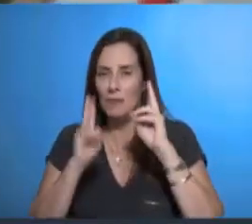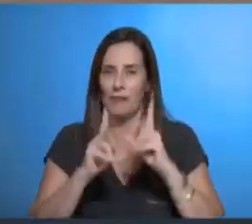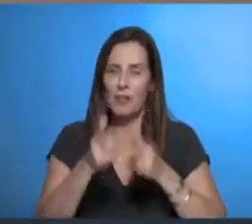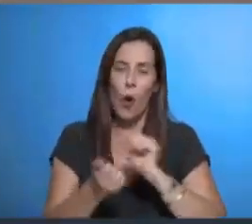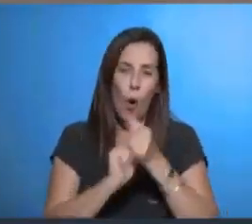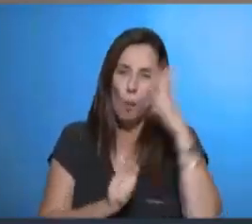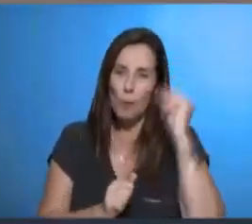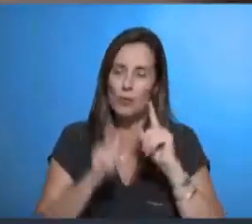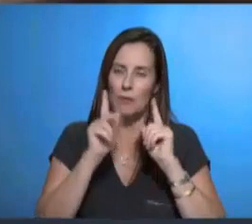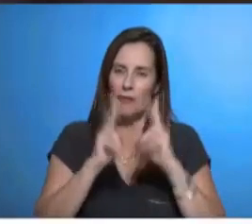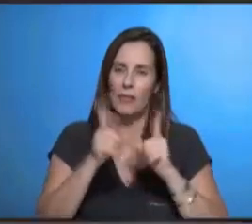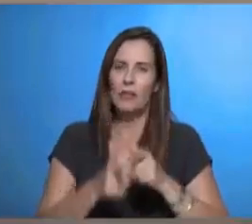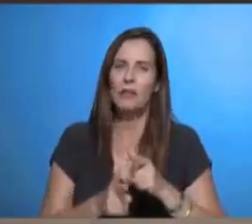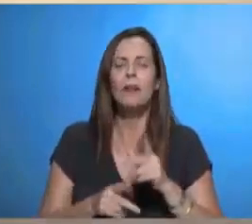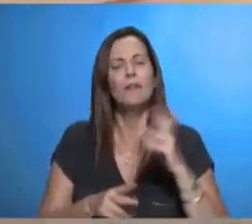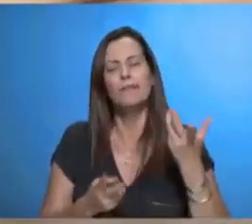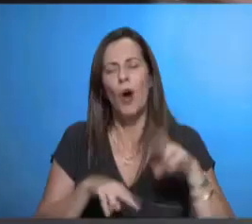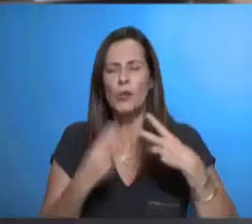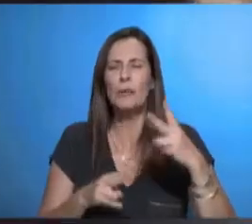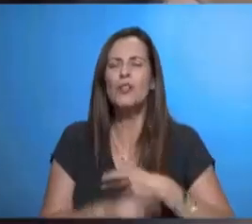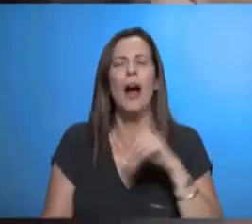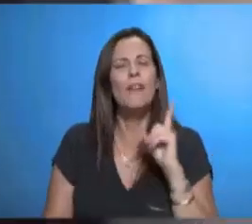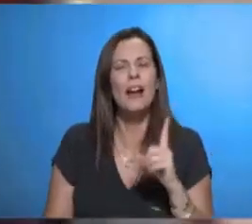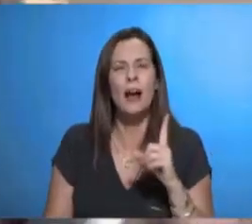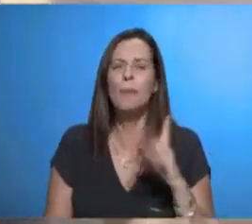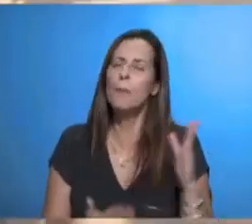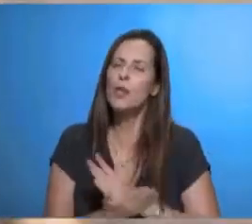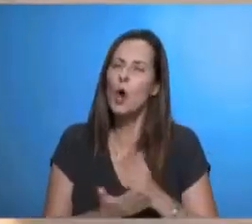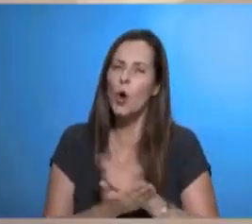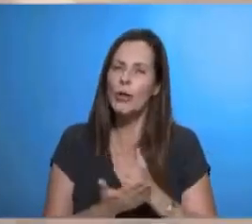האש ובין אם לא, נהנים מהשגרה אבל גם נערכים להפרתה.